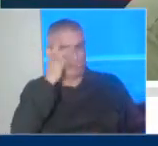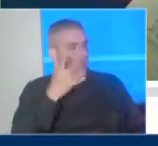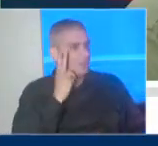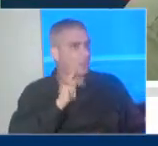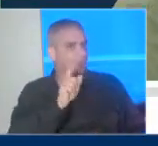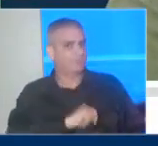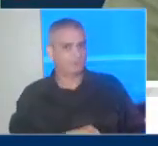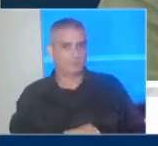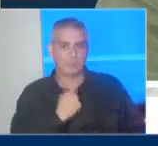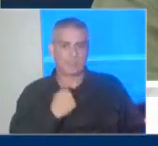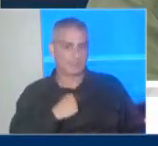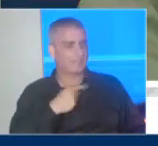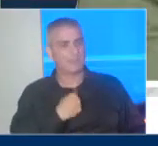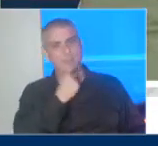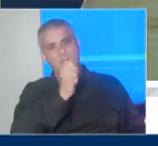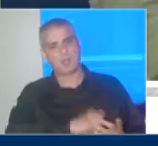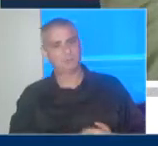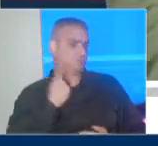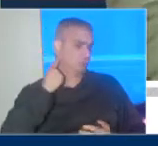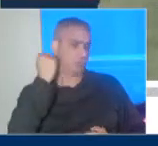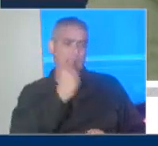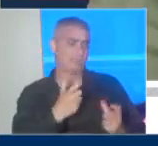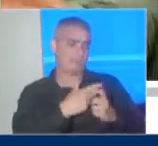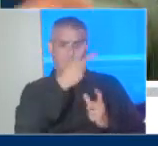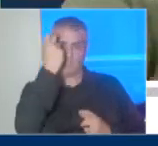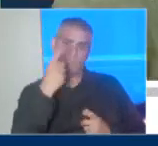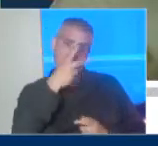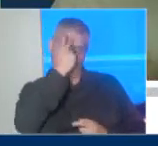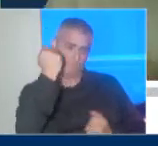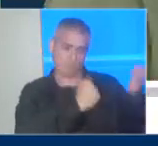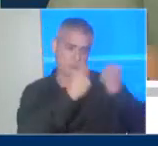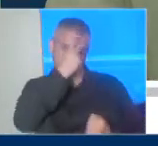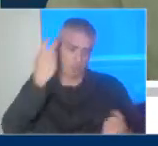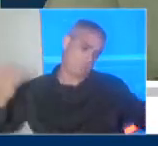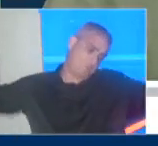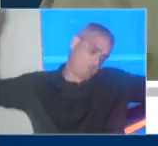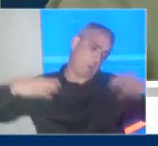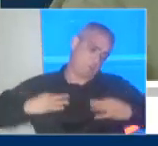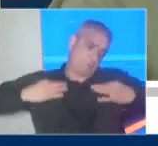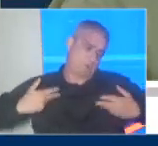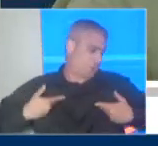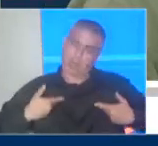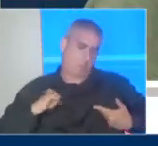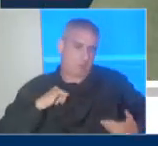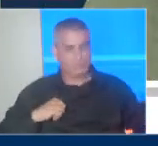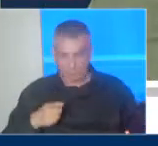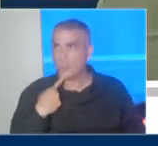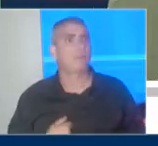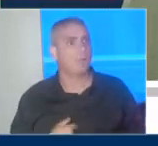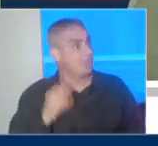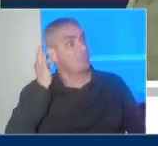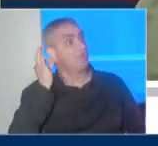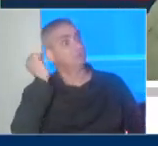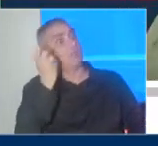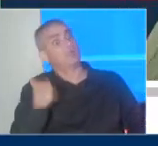איך את לא מתביישת. תגידי, אם אני אגיד לך, תשמעי, רצח במגזר הערבי, אבל זה ערבים, רוצחים ערבים, אז למי אכפת? למה זה לא עניין? את אומרת לי,